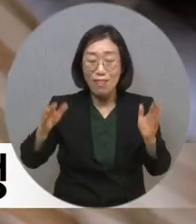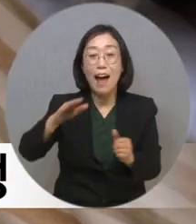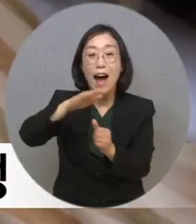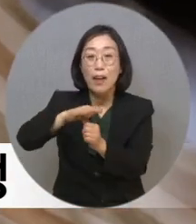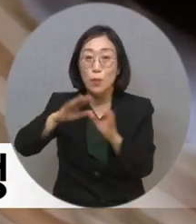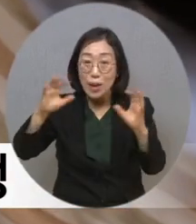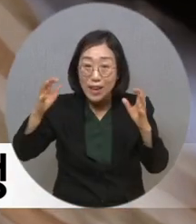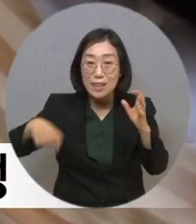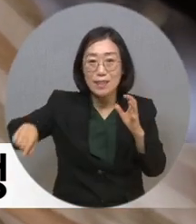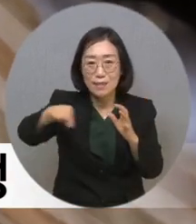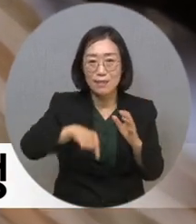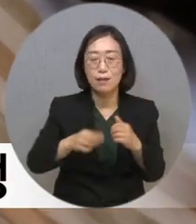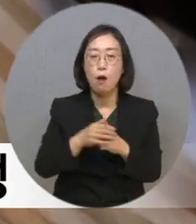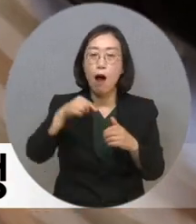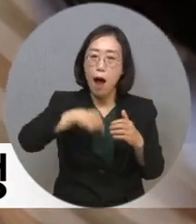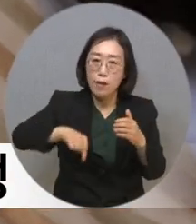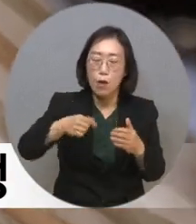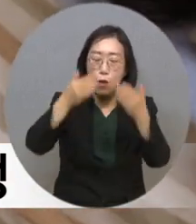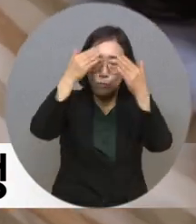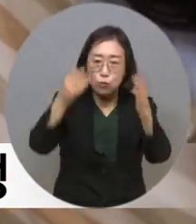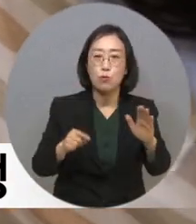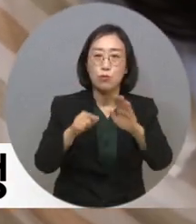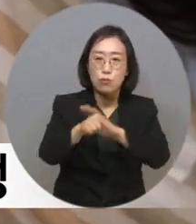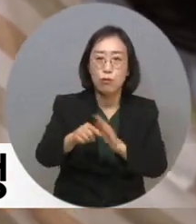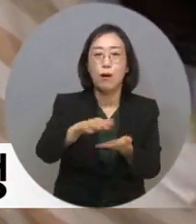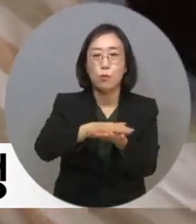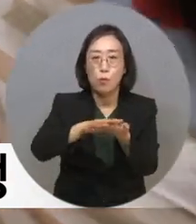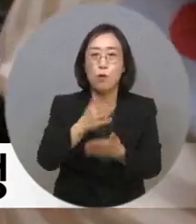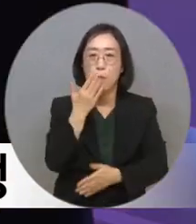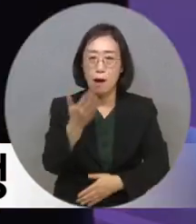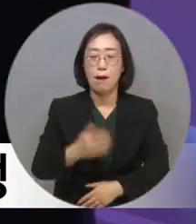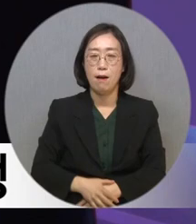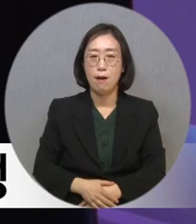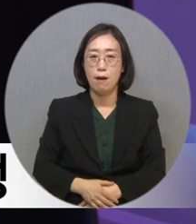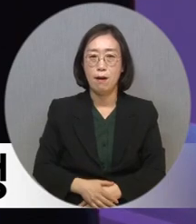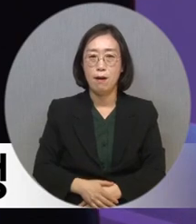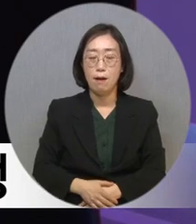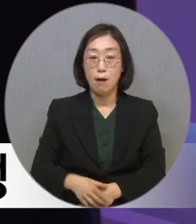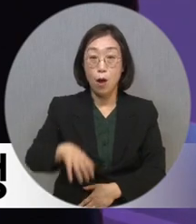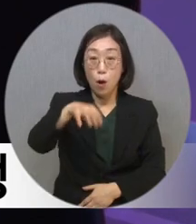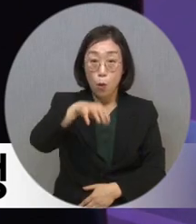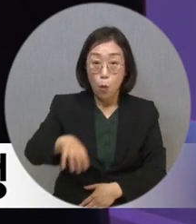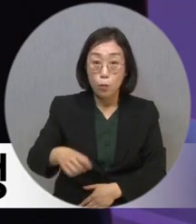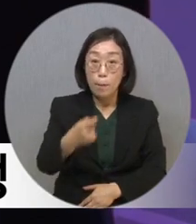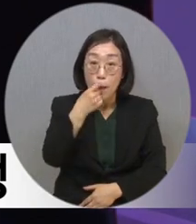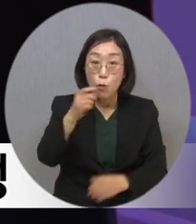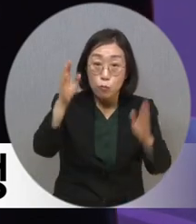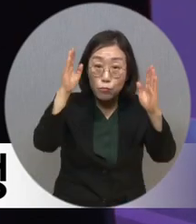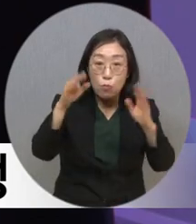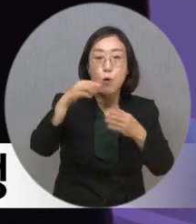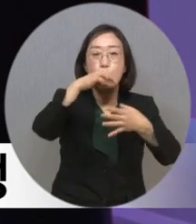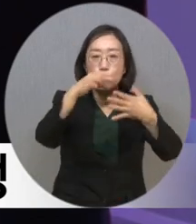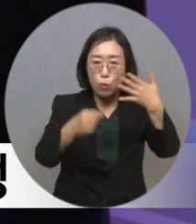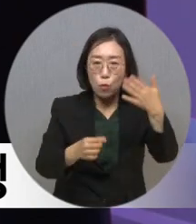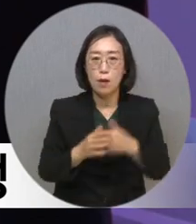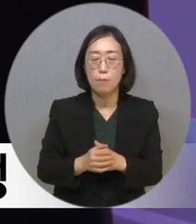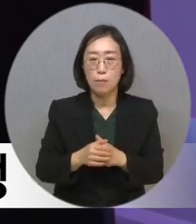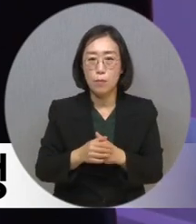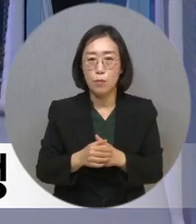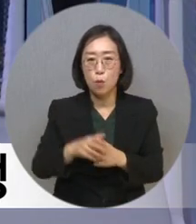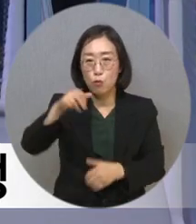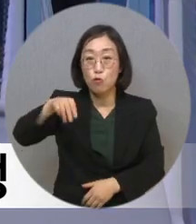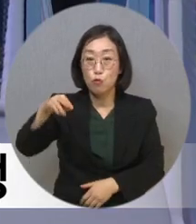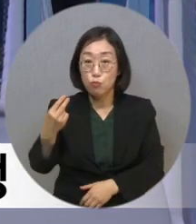외부 환경과 상관없이 무료로 이용 가능합니다 신네 놀이터는 학습 프로그램 센서 놀이터가 있는 놀리